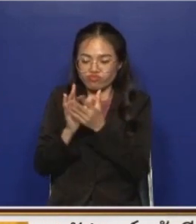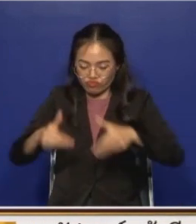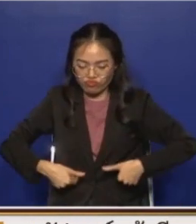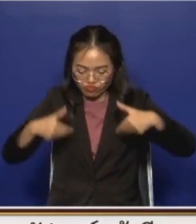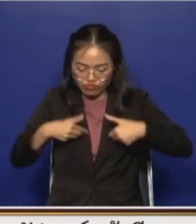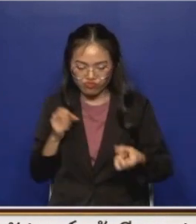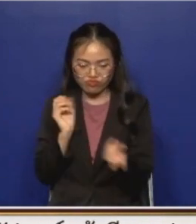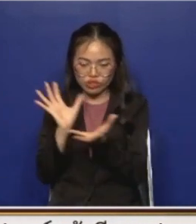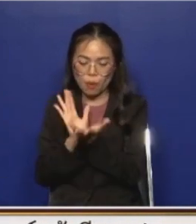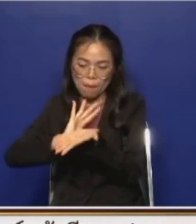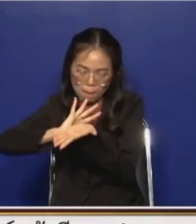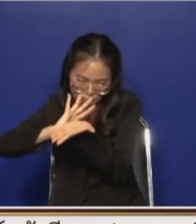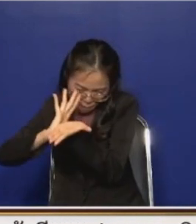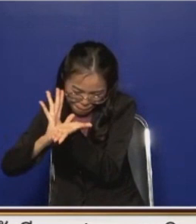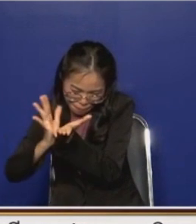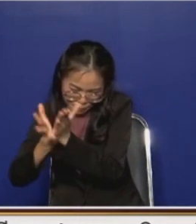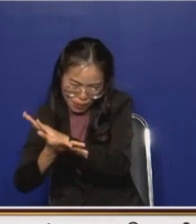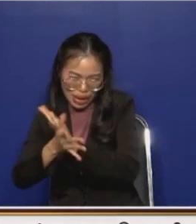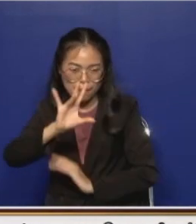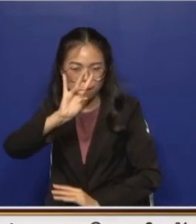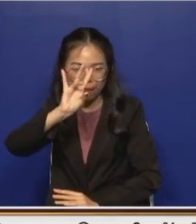เป็น 85% สีแดงฮะ